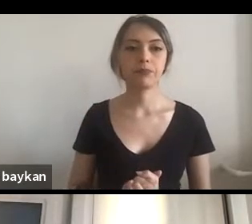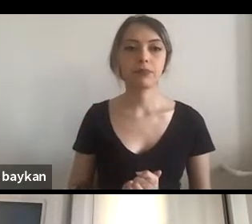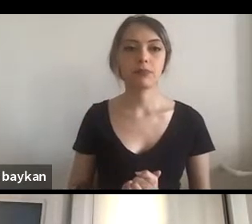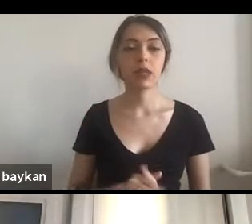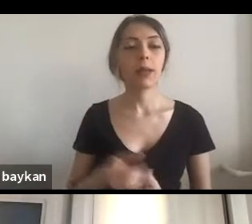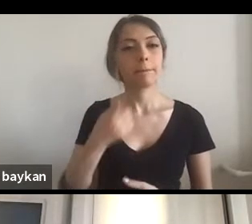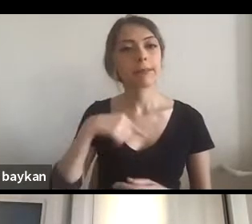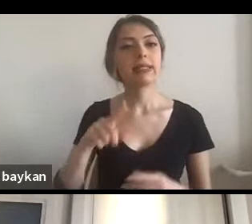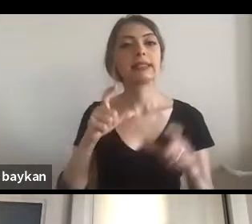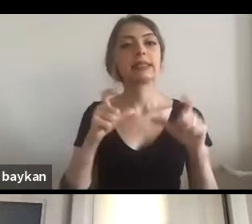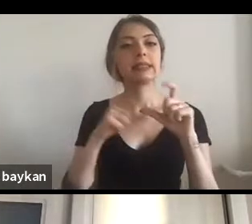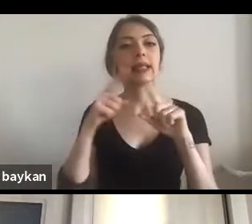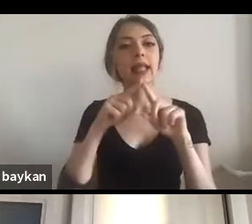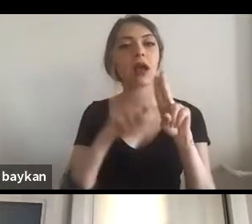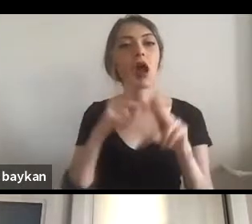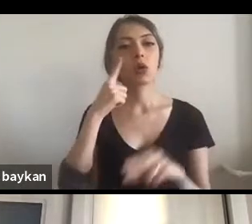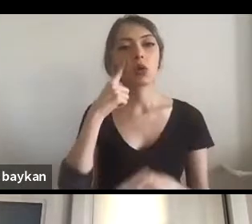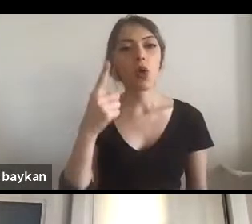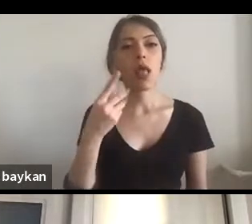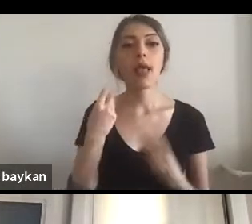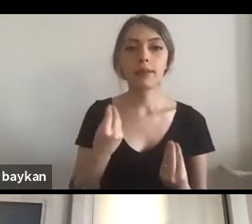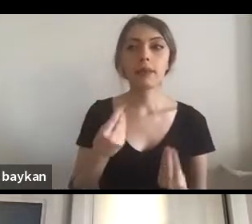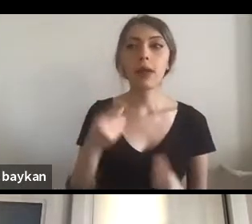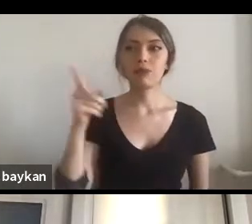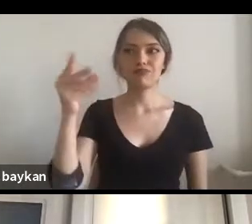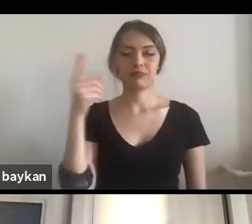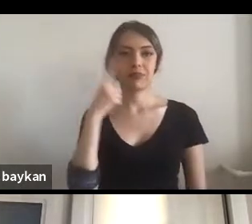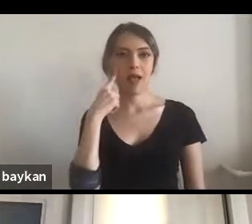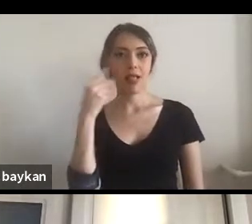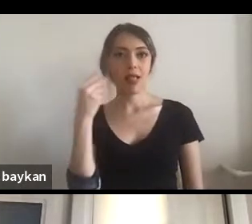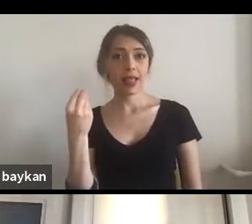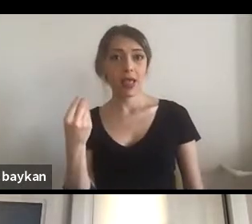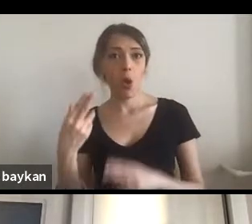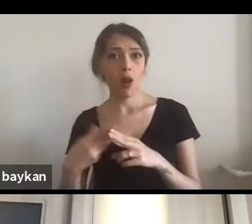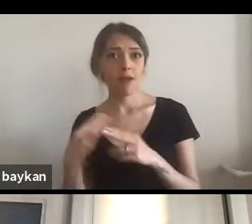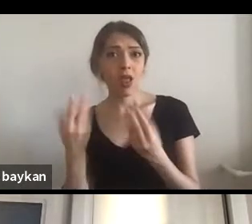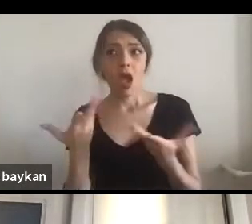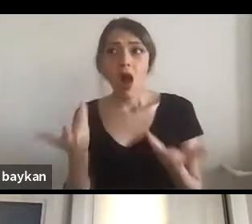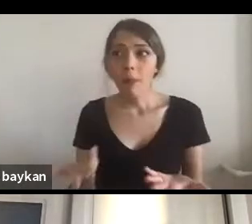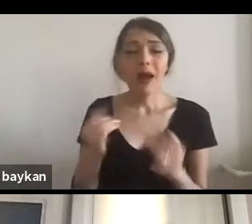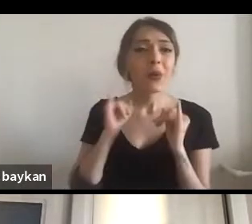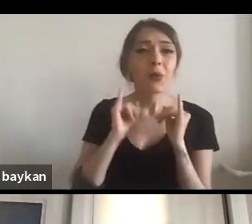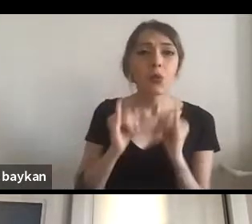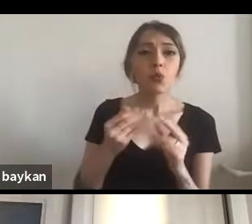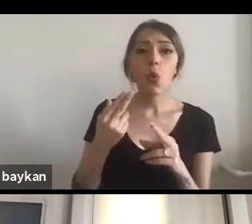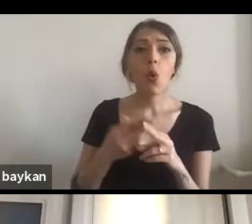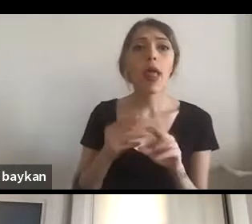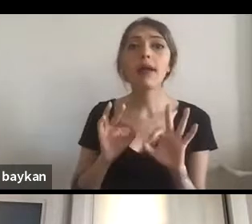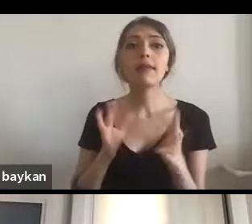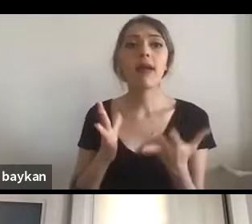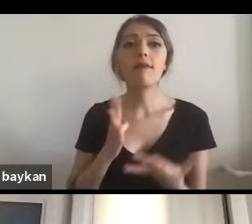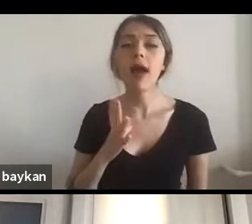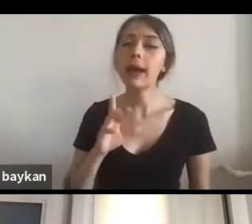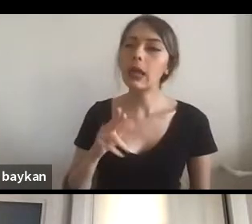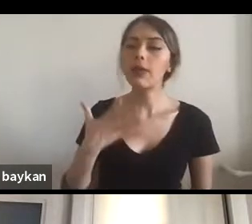sivil toplum olarak yapabiliriz. Hep iyi örnekler veriyorlar ya. Yani yok mu bunun hiç aksi şey? Ya bir çok basit bir